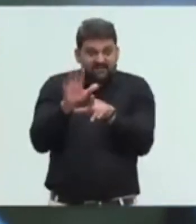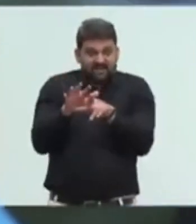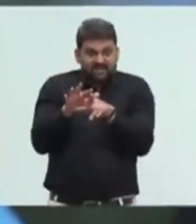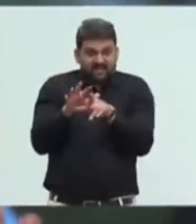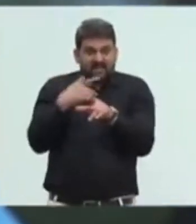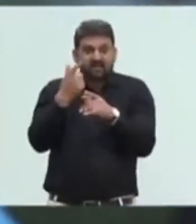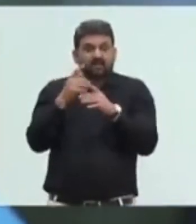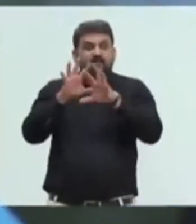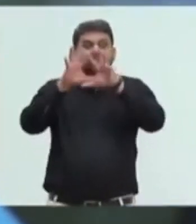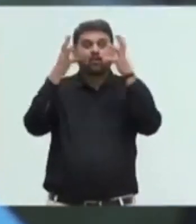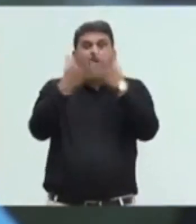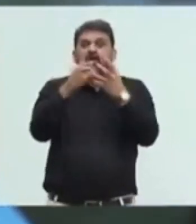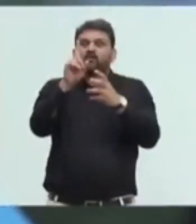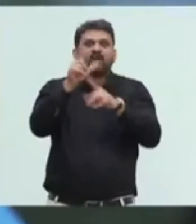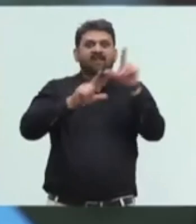में